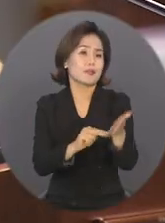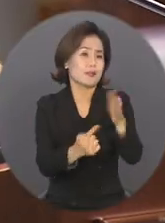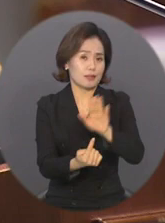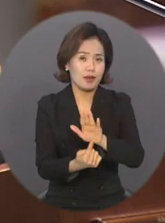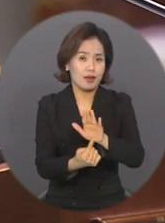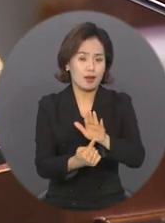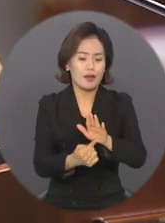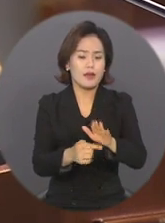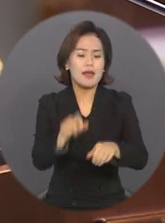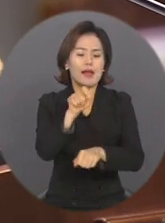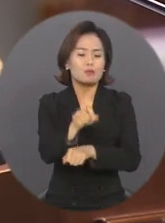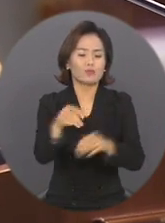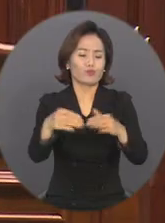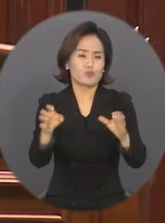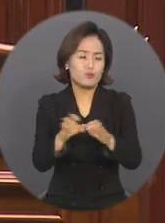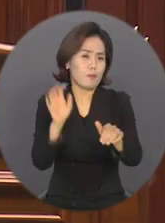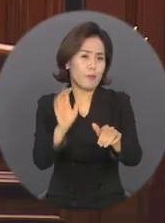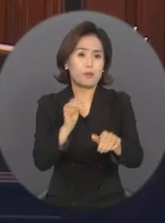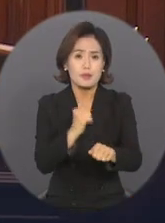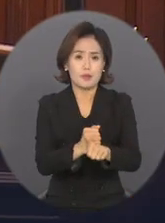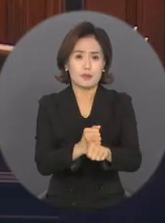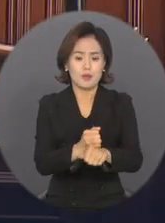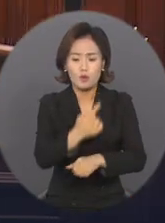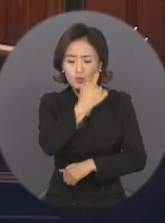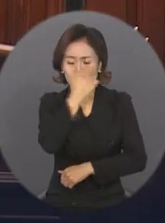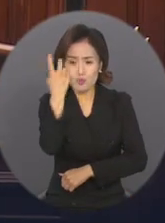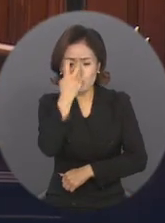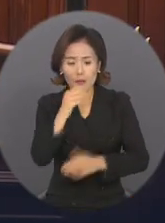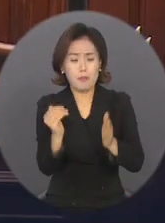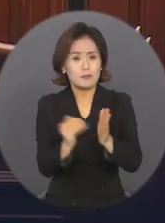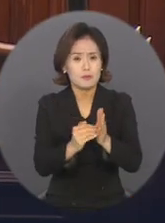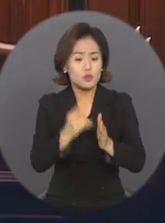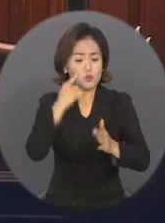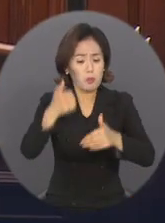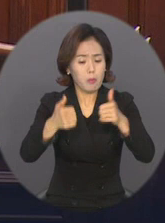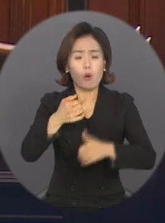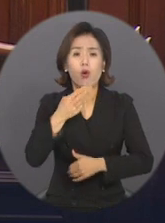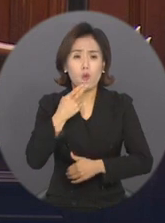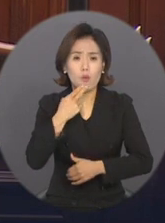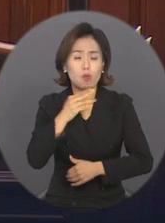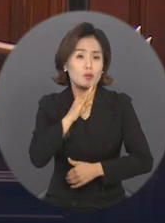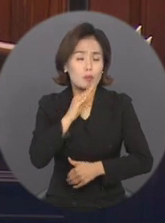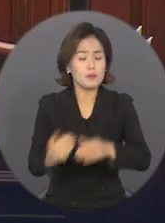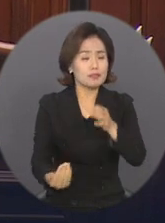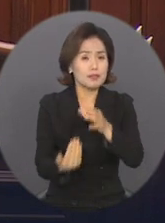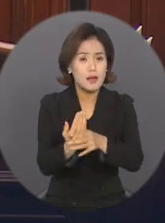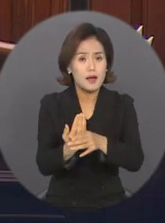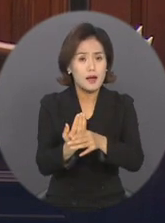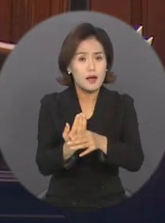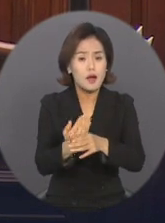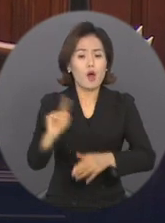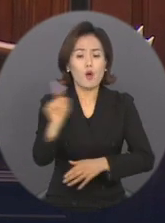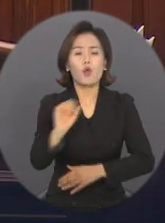드러났다며 집행부를 질타했습니다. 유관 검사로 끝났고 시험 작동을 하지 않아서 실제 이 사고가 이루어질 수